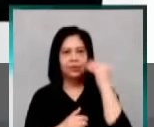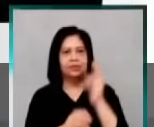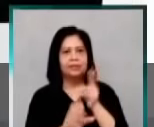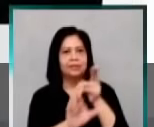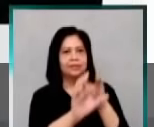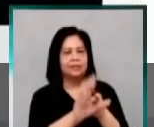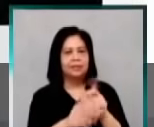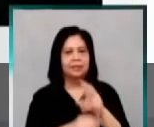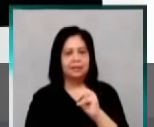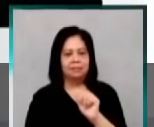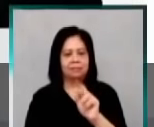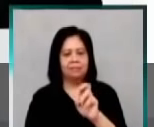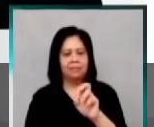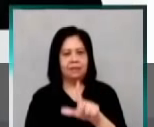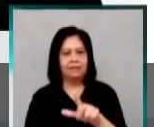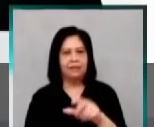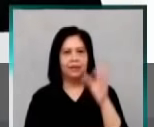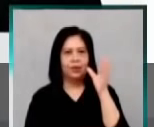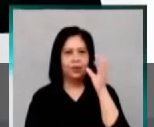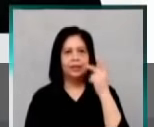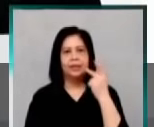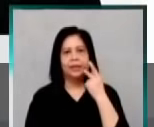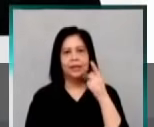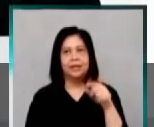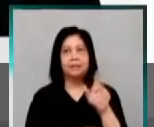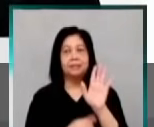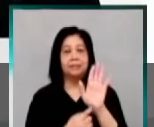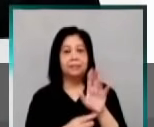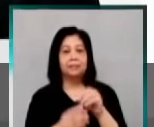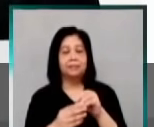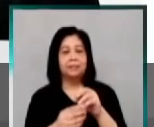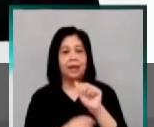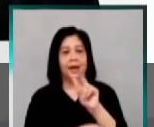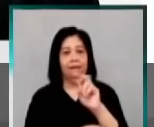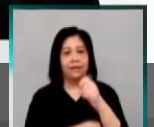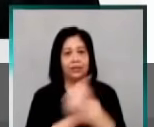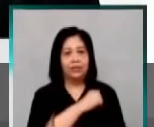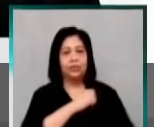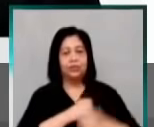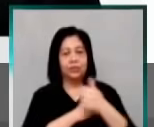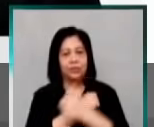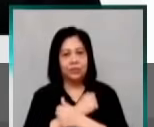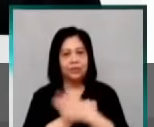kina Claudia Kim na featured sa Avengers, Age of Ultron, at Ma